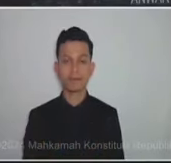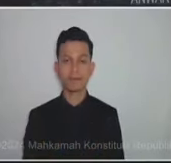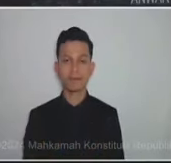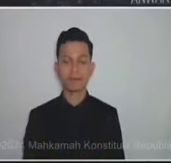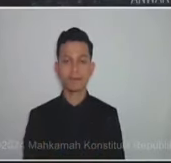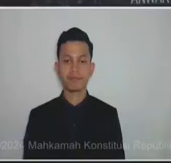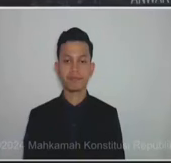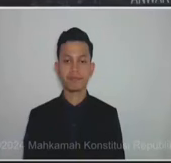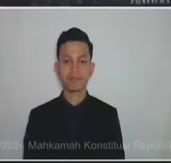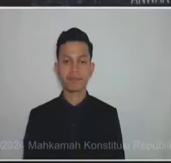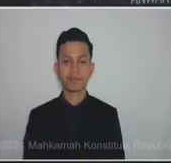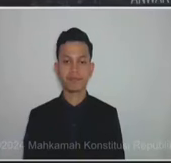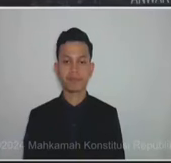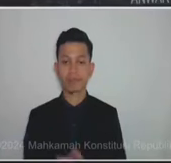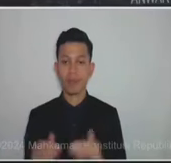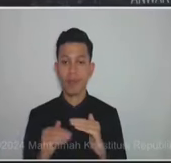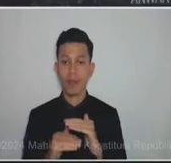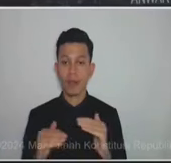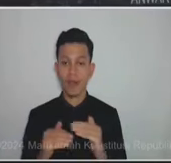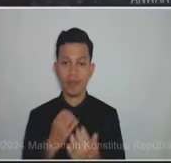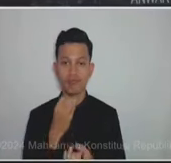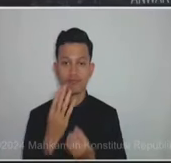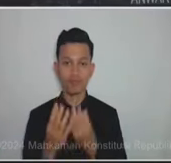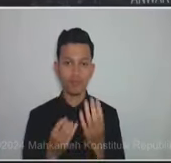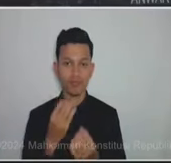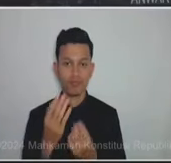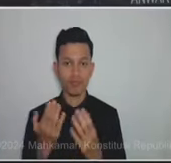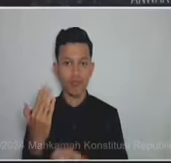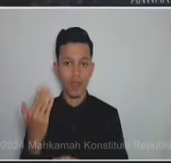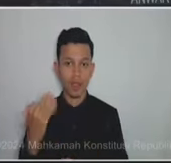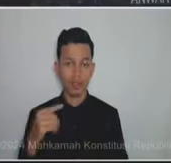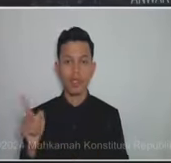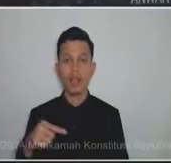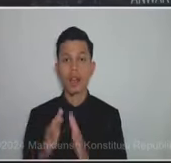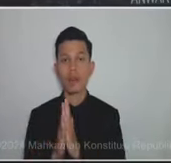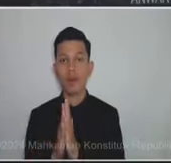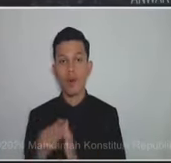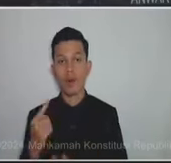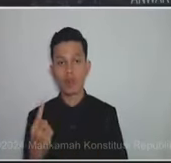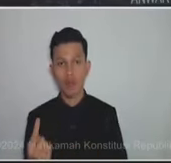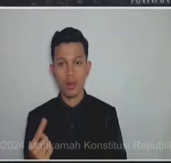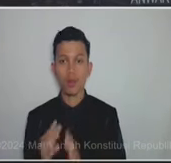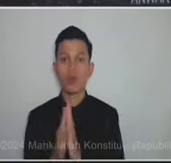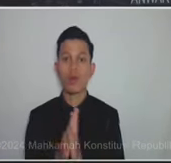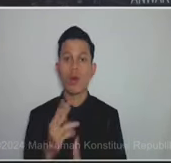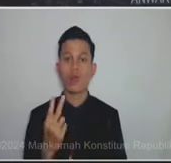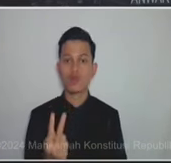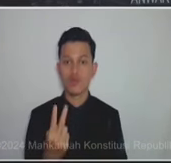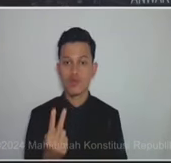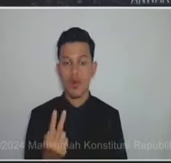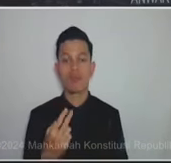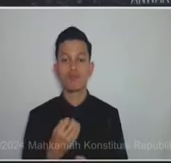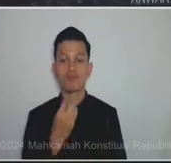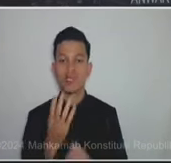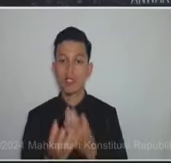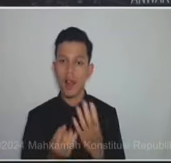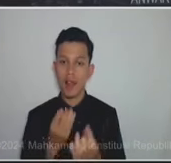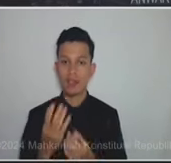terjadi berdasarkan seluruh uraian yang dikemukakan oleh pemohon sat dan pemohon dua dalam Menjelaskan kedudukan